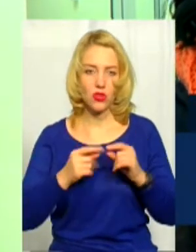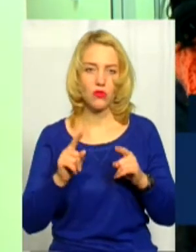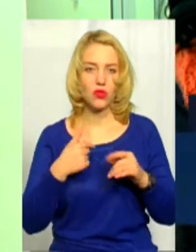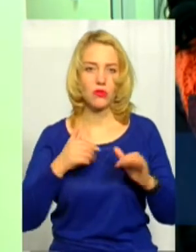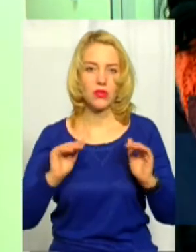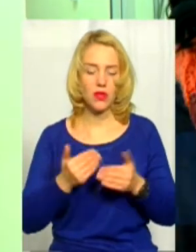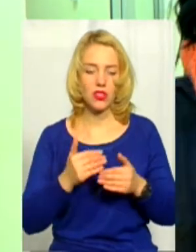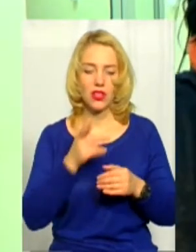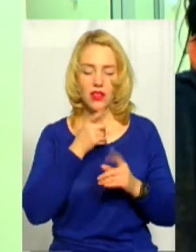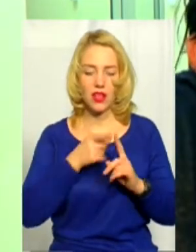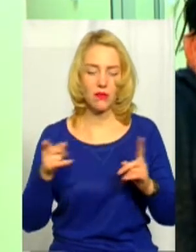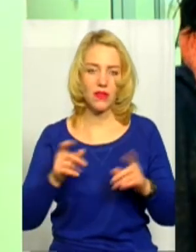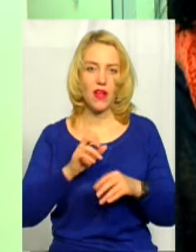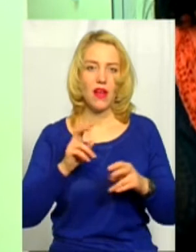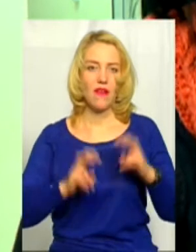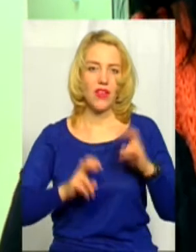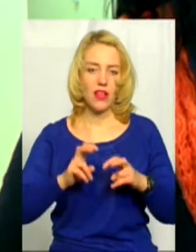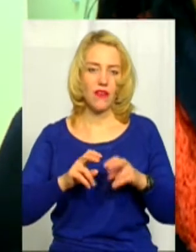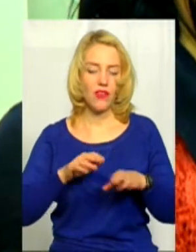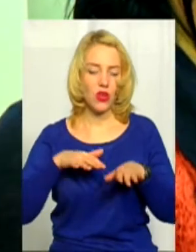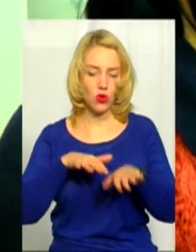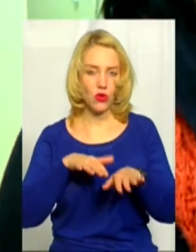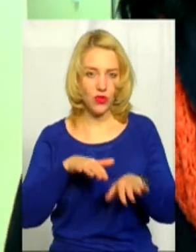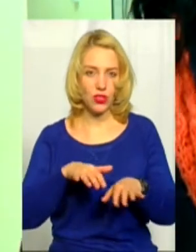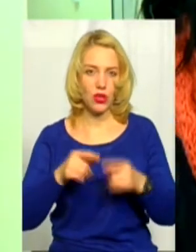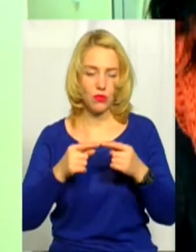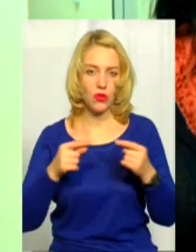виготовлення продукції вдвічі, з